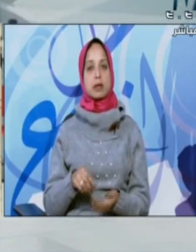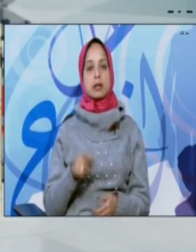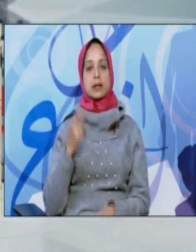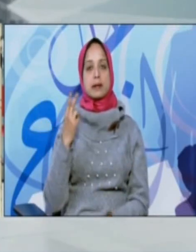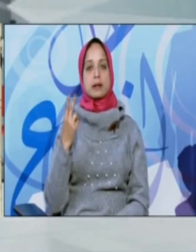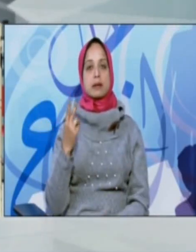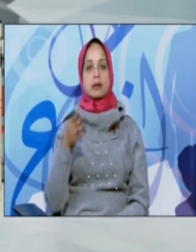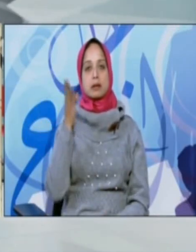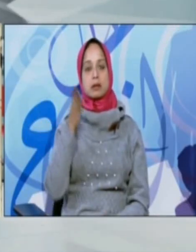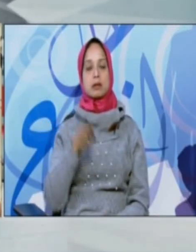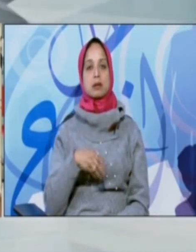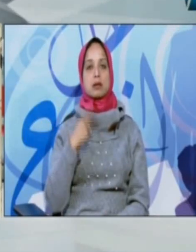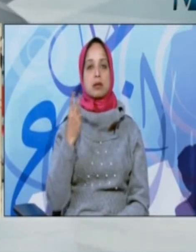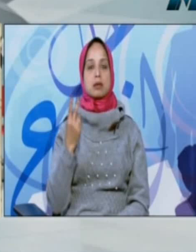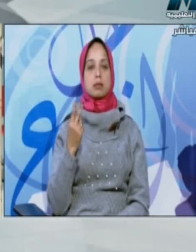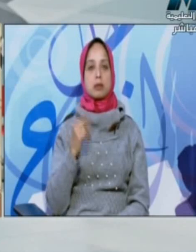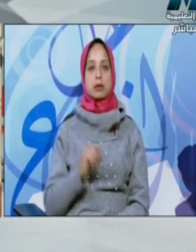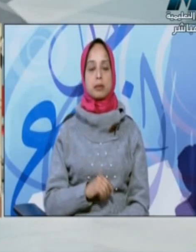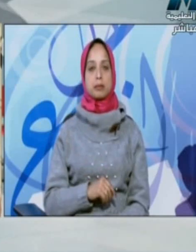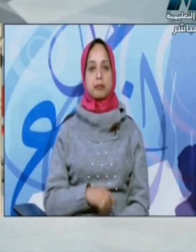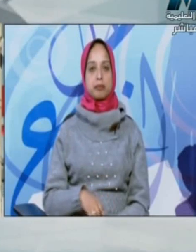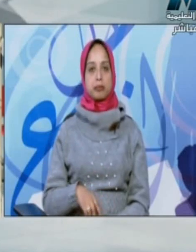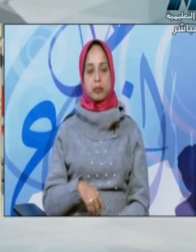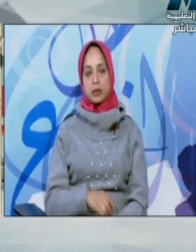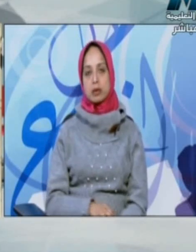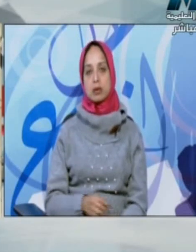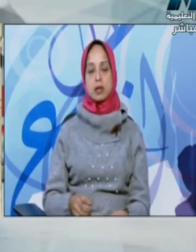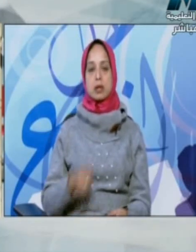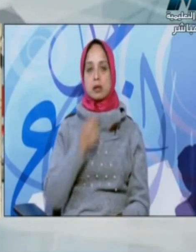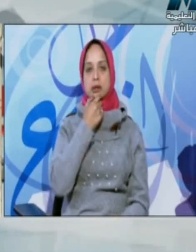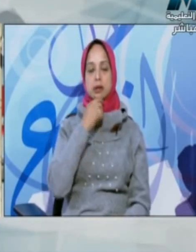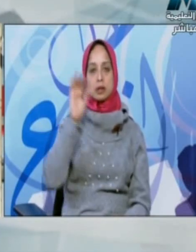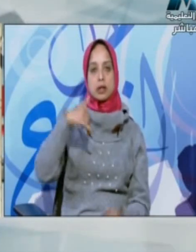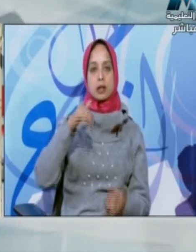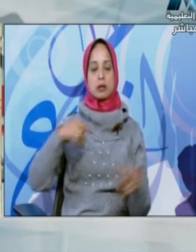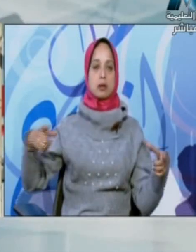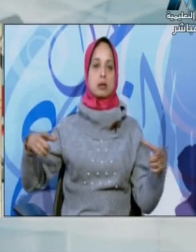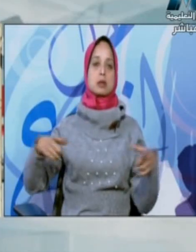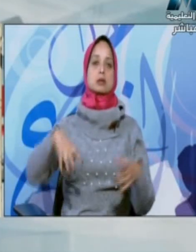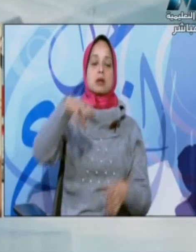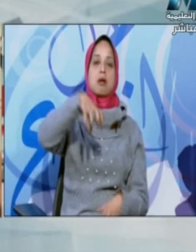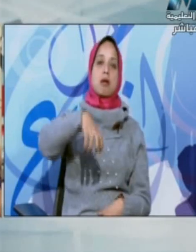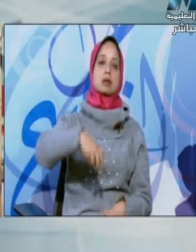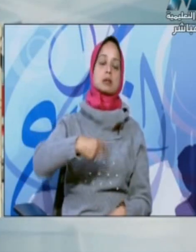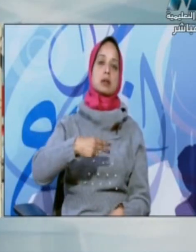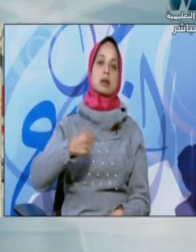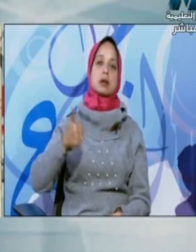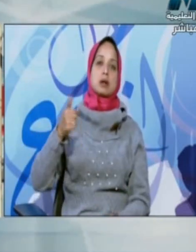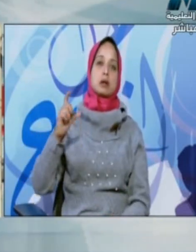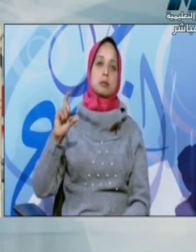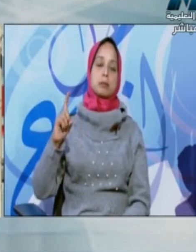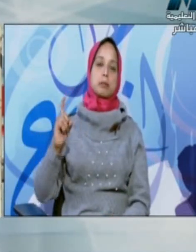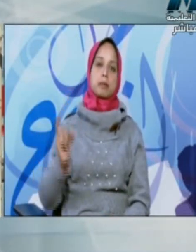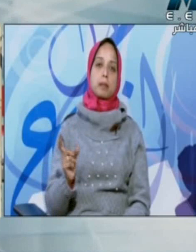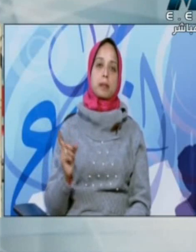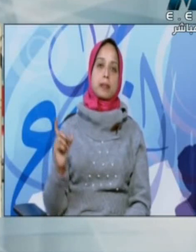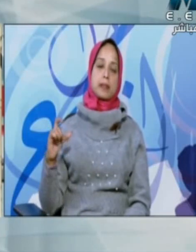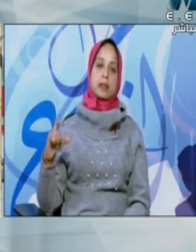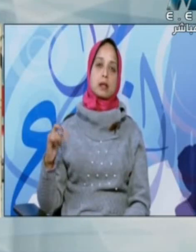والزعماء الانذار، فقامت انجلترا بحصار قصر عابدين في الحادثة الشهيرة